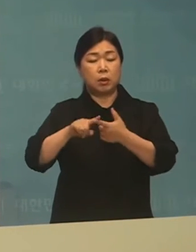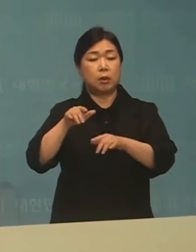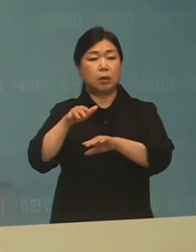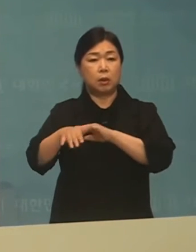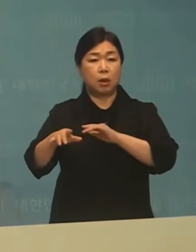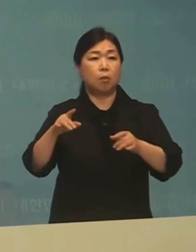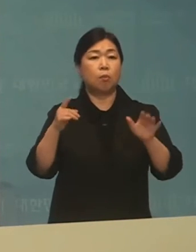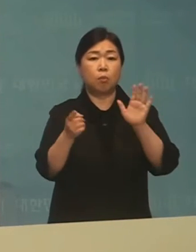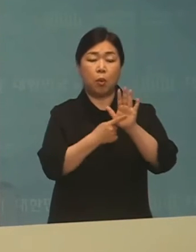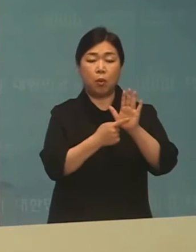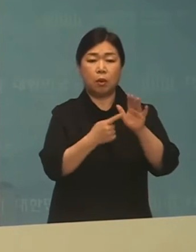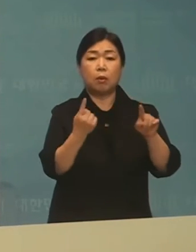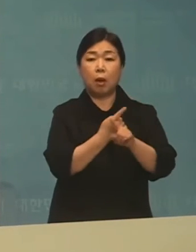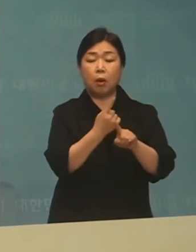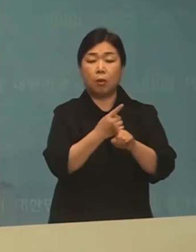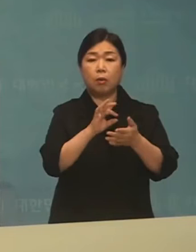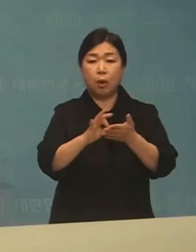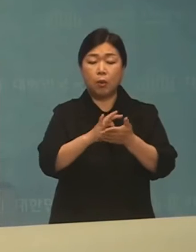않습니다.